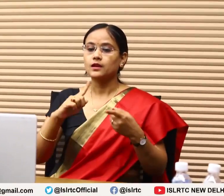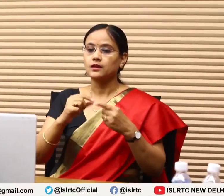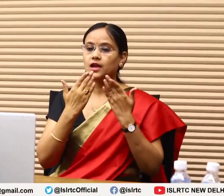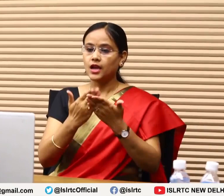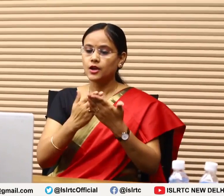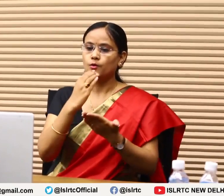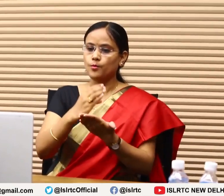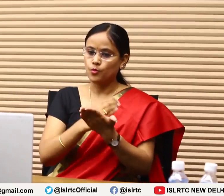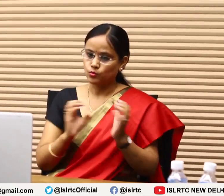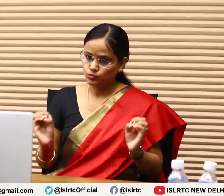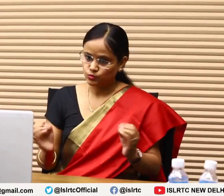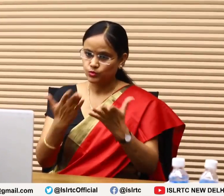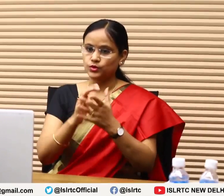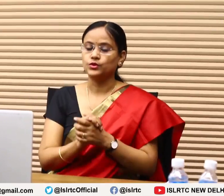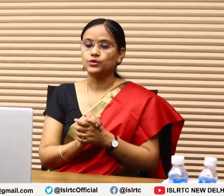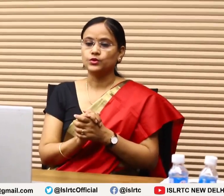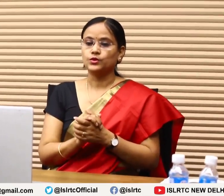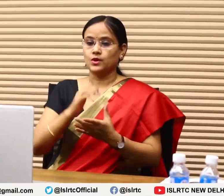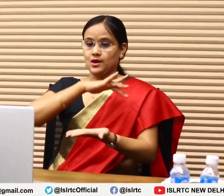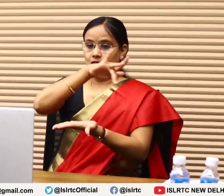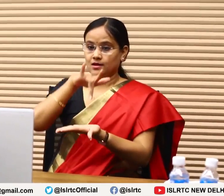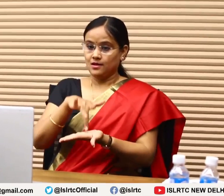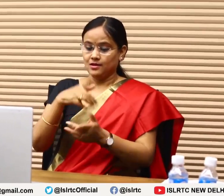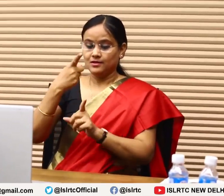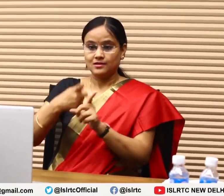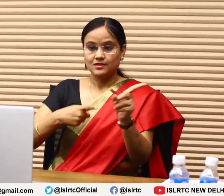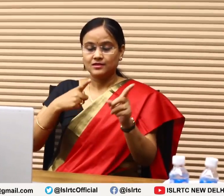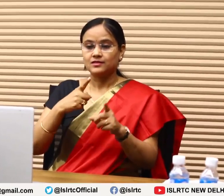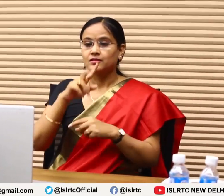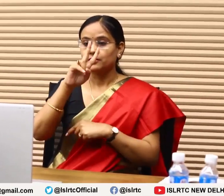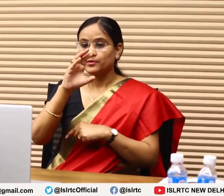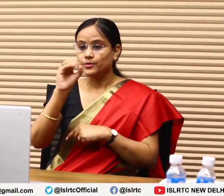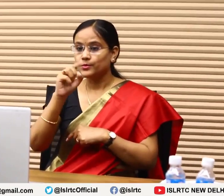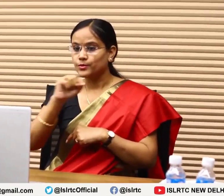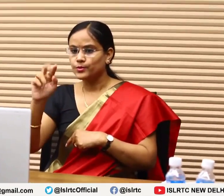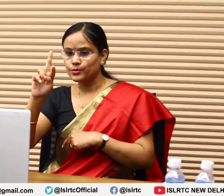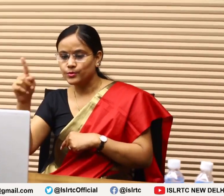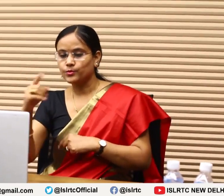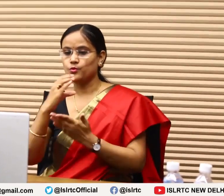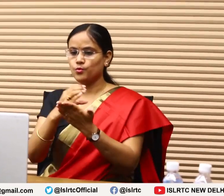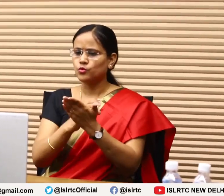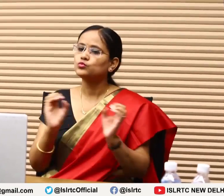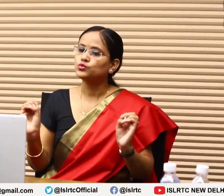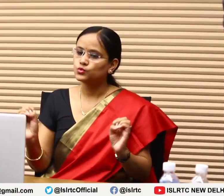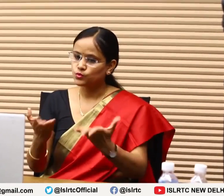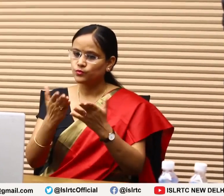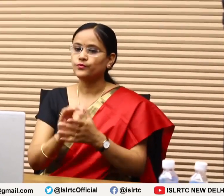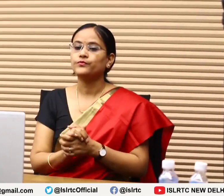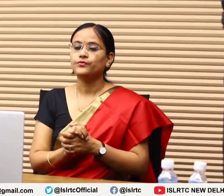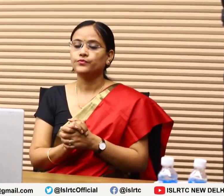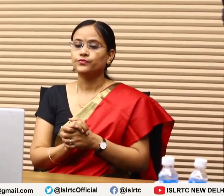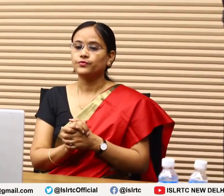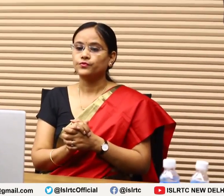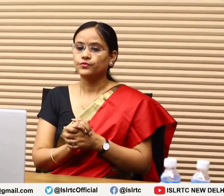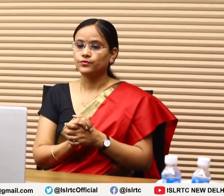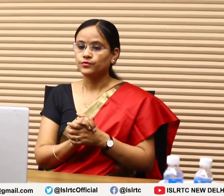यहाँ पे शुरू किया जा रहा है। केंद्र ने शैक्षणिक सत्र 2019 से लेकर 21 तक इस कोर्स को शुरू किया है और